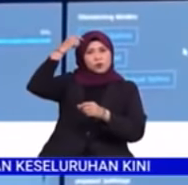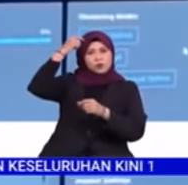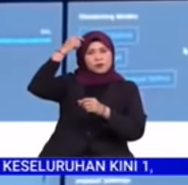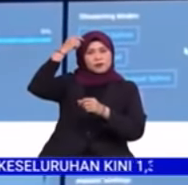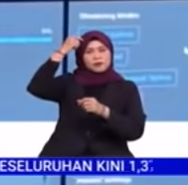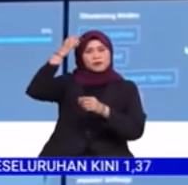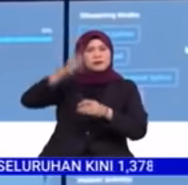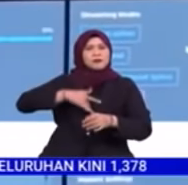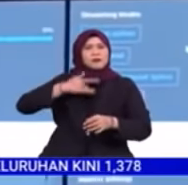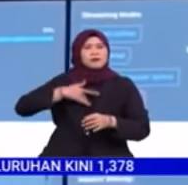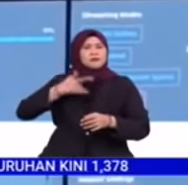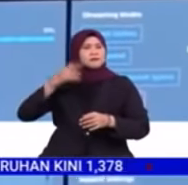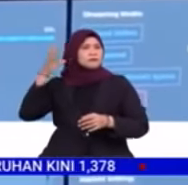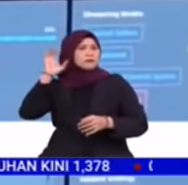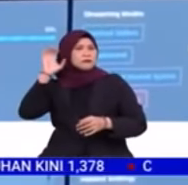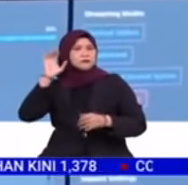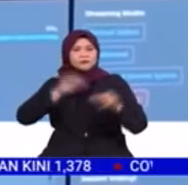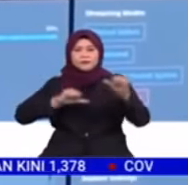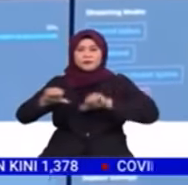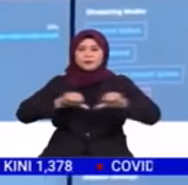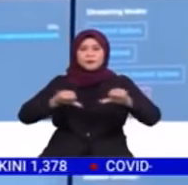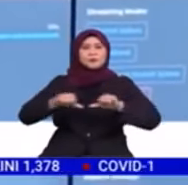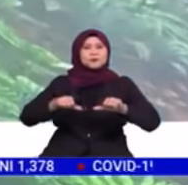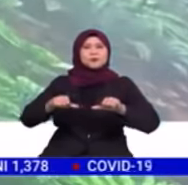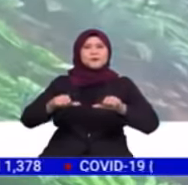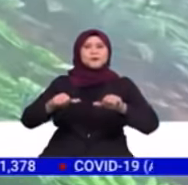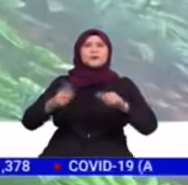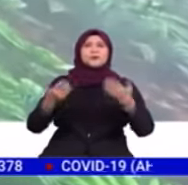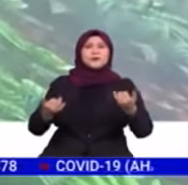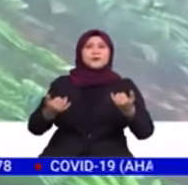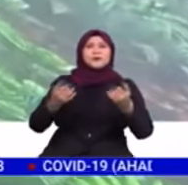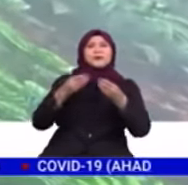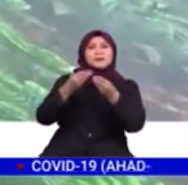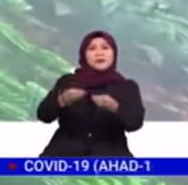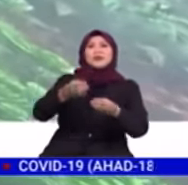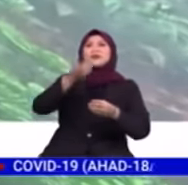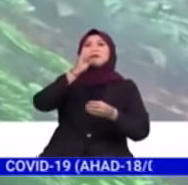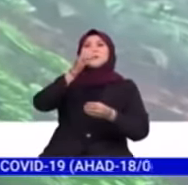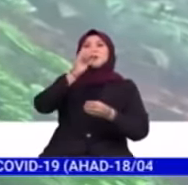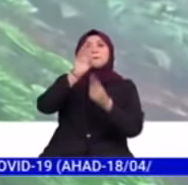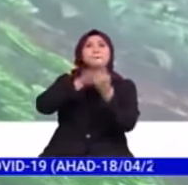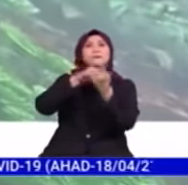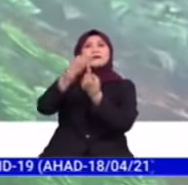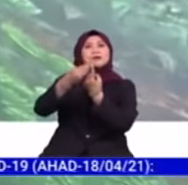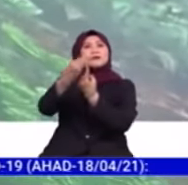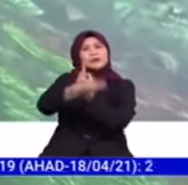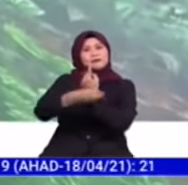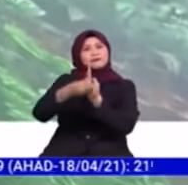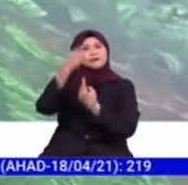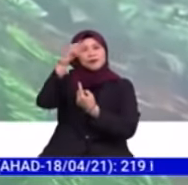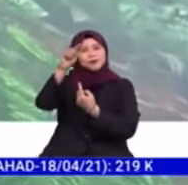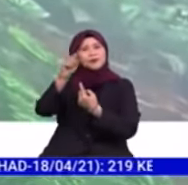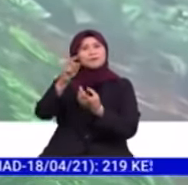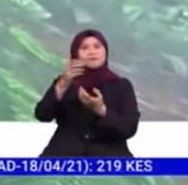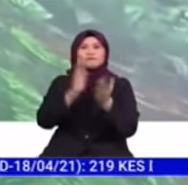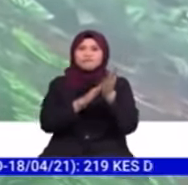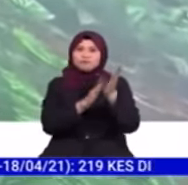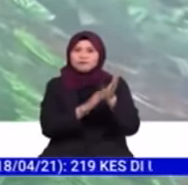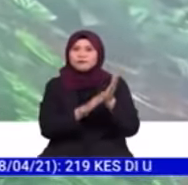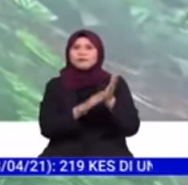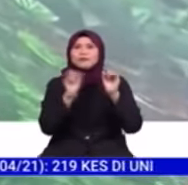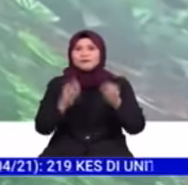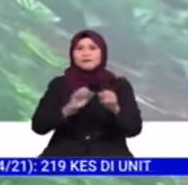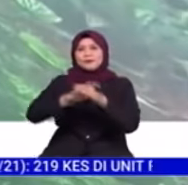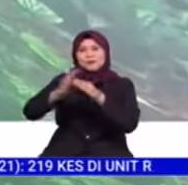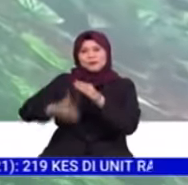untuk merasa IG Ria cibicki n t Junction diberi minuman pisang sebagai ganjalan atau dia bejaya